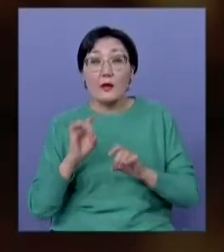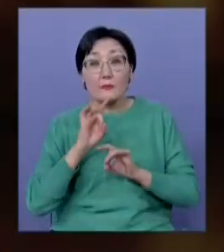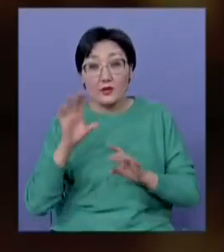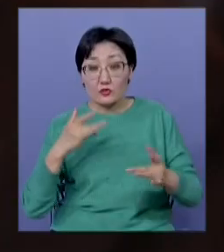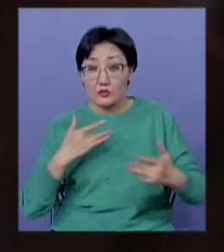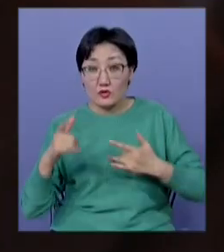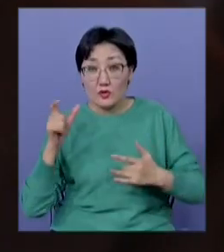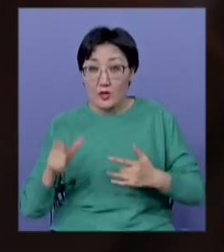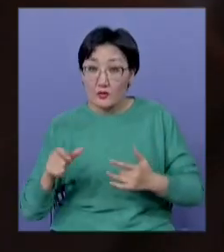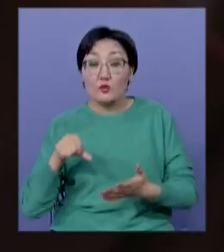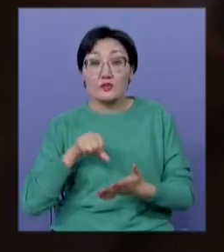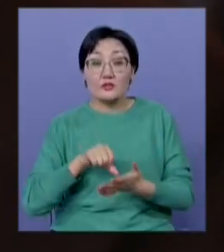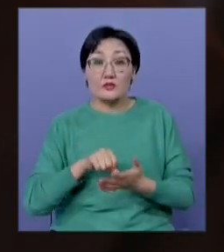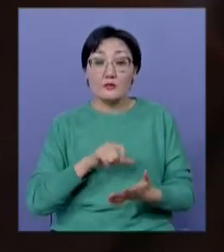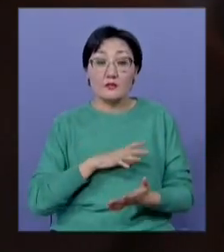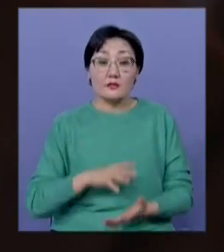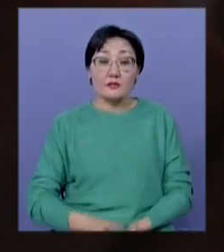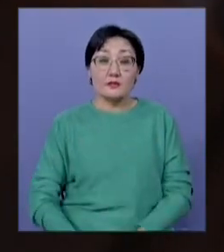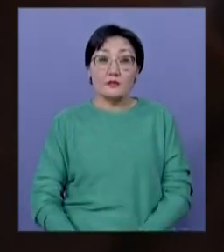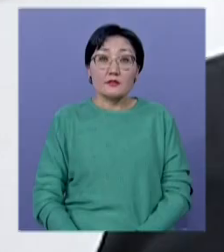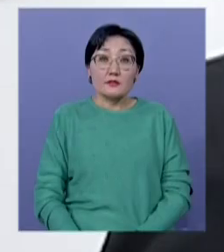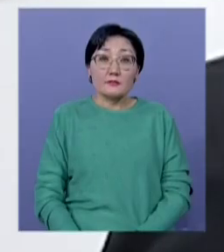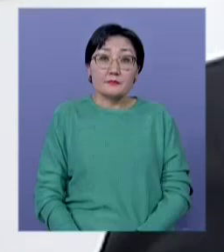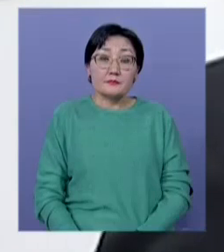әншілер кештің көркін кіргізді.